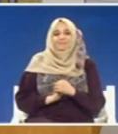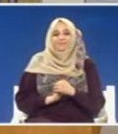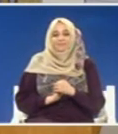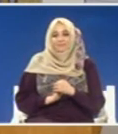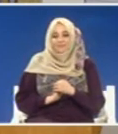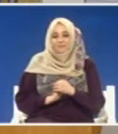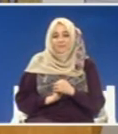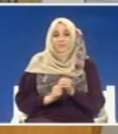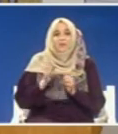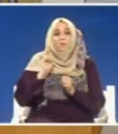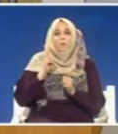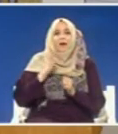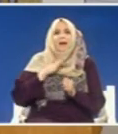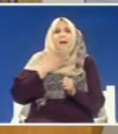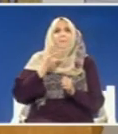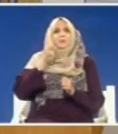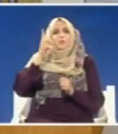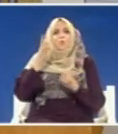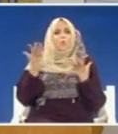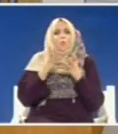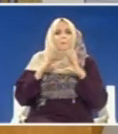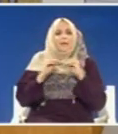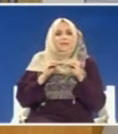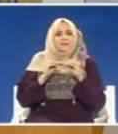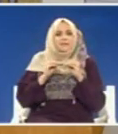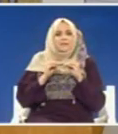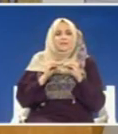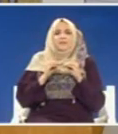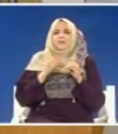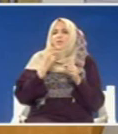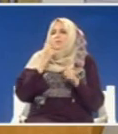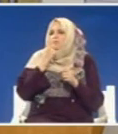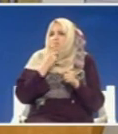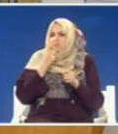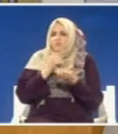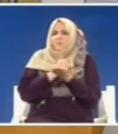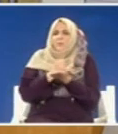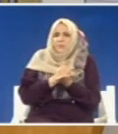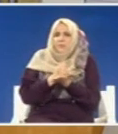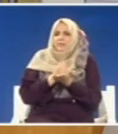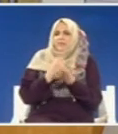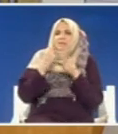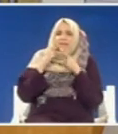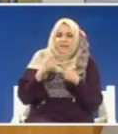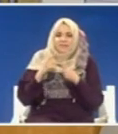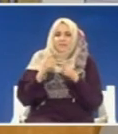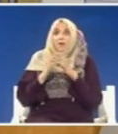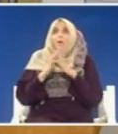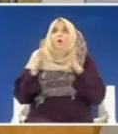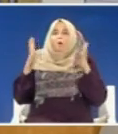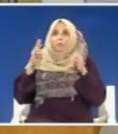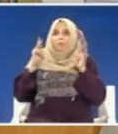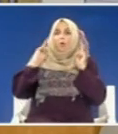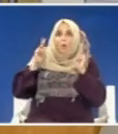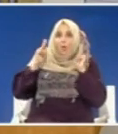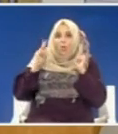لأن محل الحب ومحل الكره ومحل الحقد ومحل الإكبار ومحل التعظيم